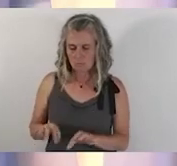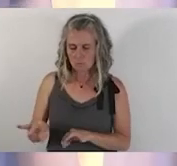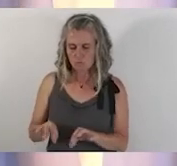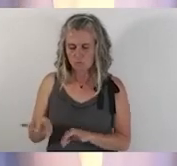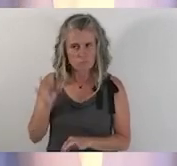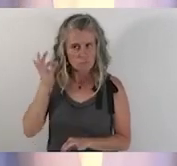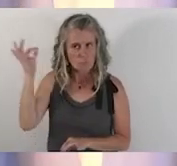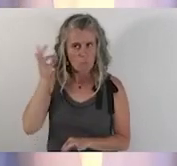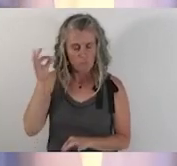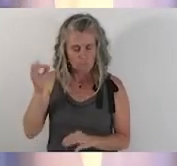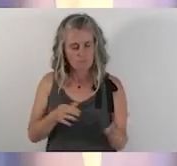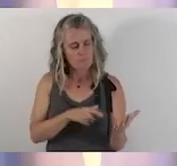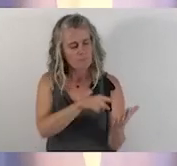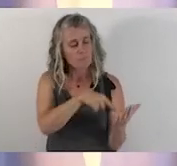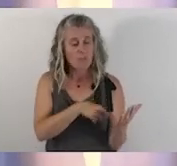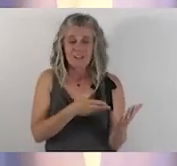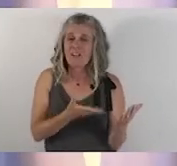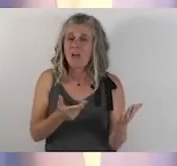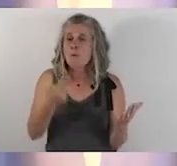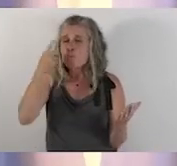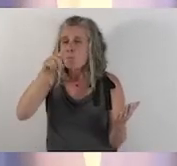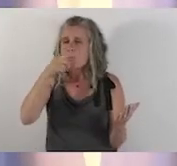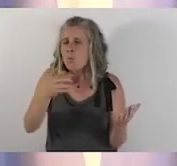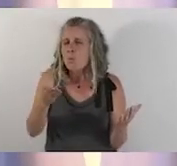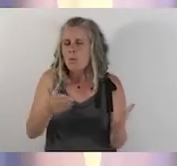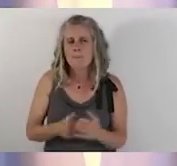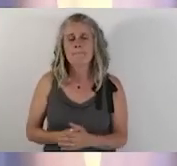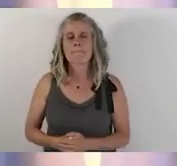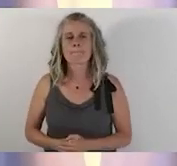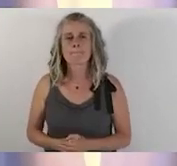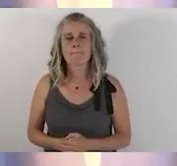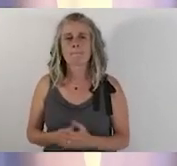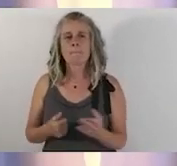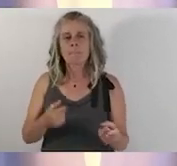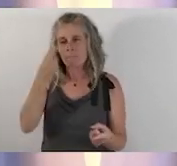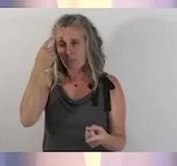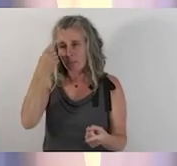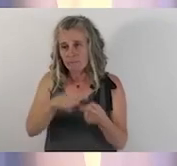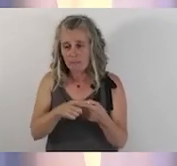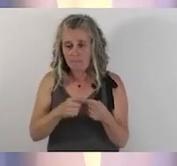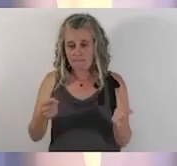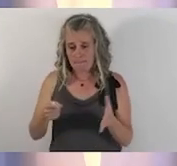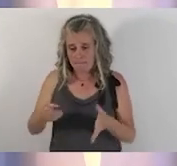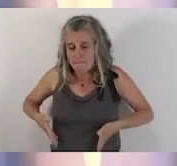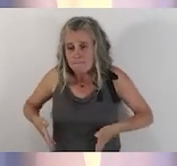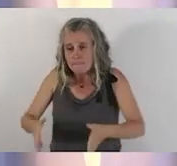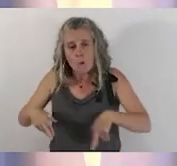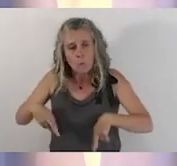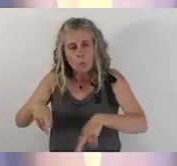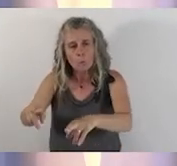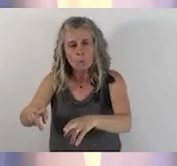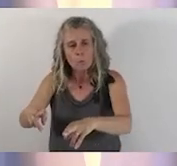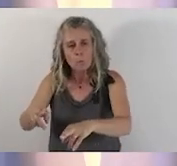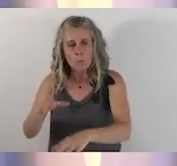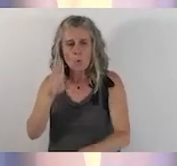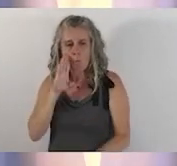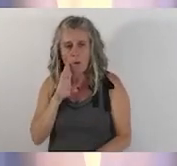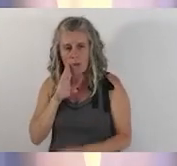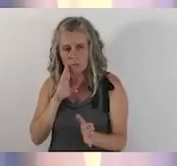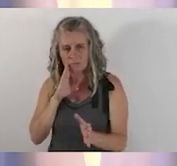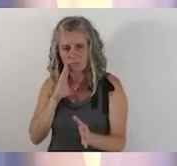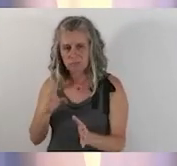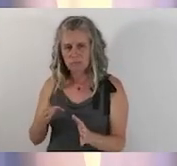Il concerne donc une délibération sur la dent creuse de la rue d'Aubagne, où nous allons pouvoir avancer